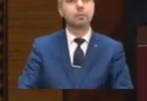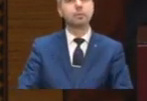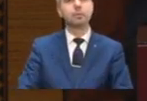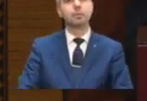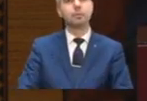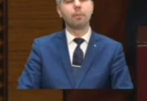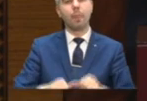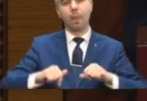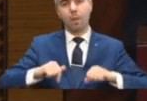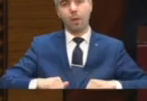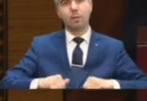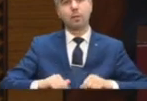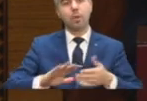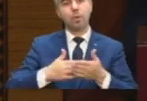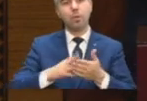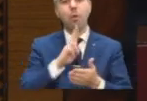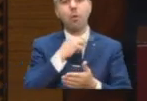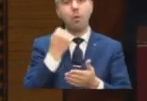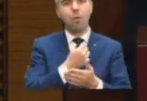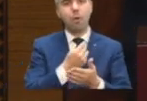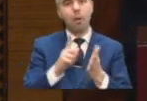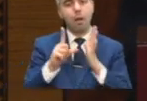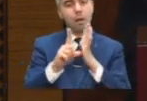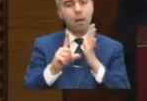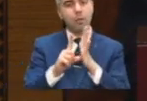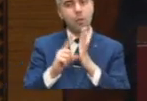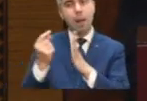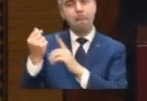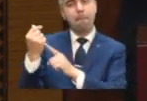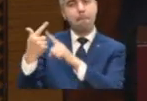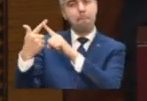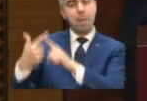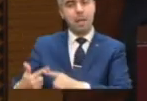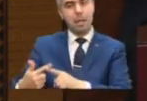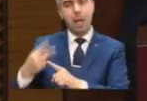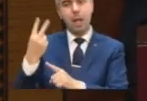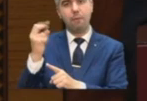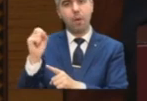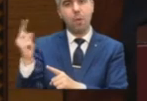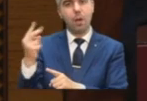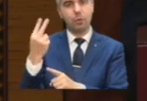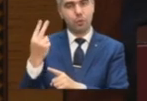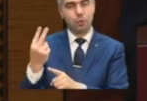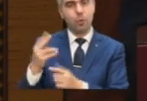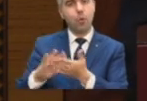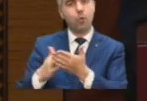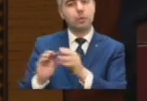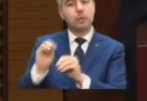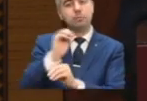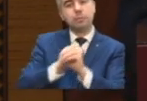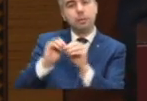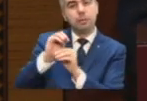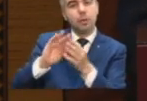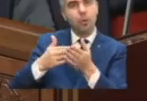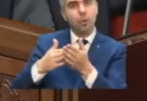السيد الوزير، رهنت الحكومة على قانون المالية 2021 لترميم ما يمكن ترميمه